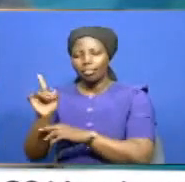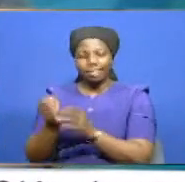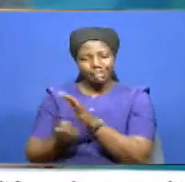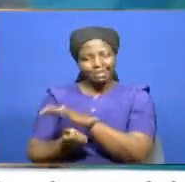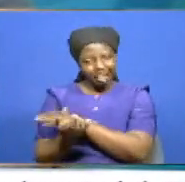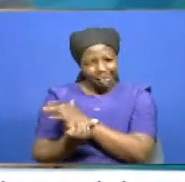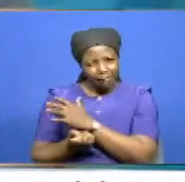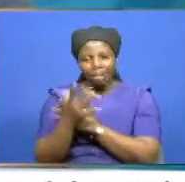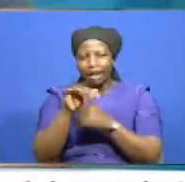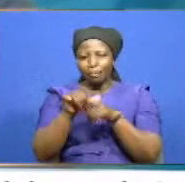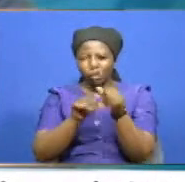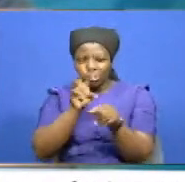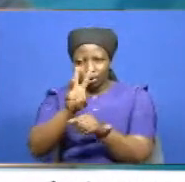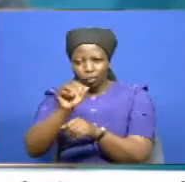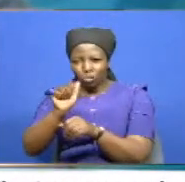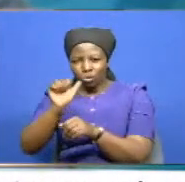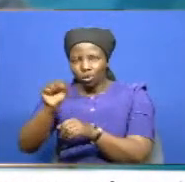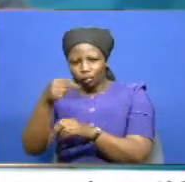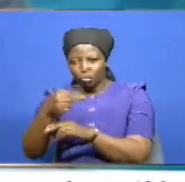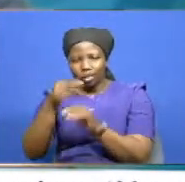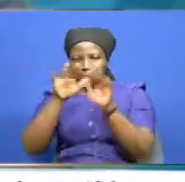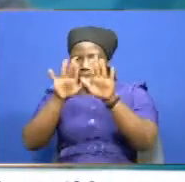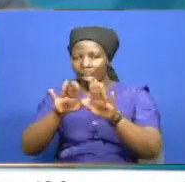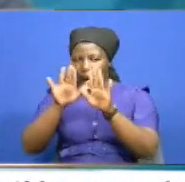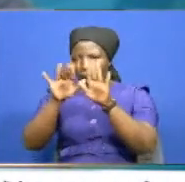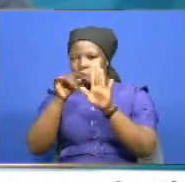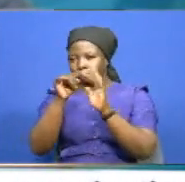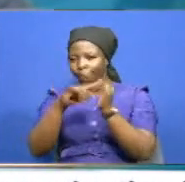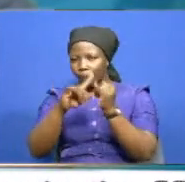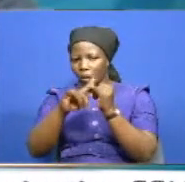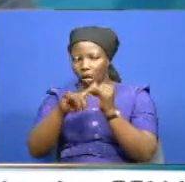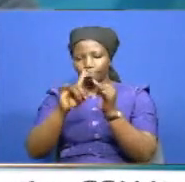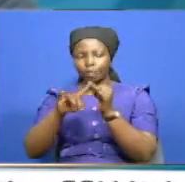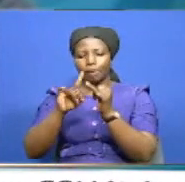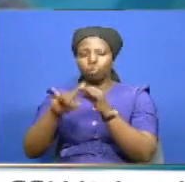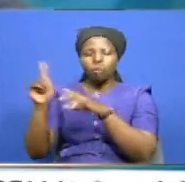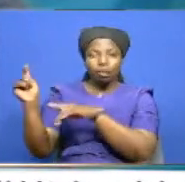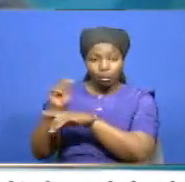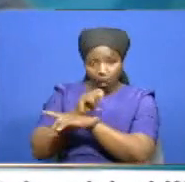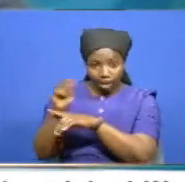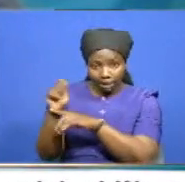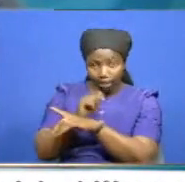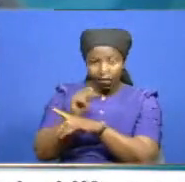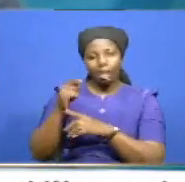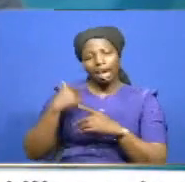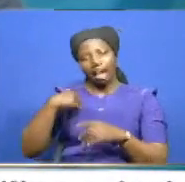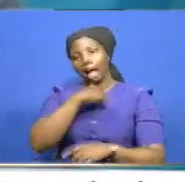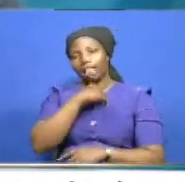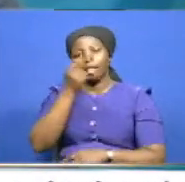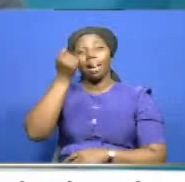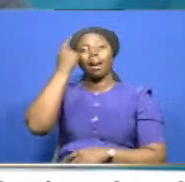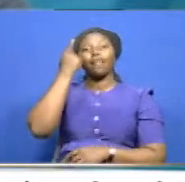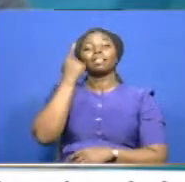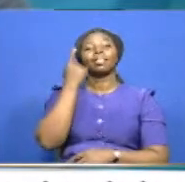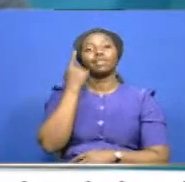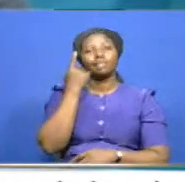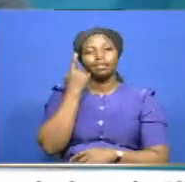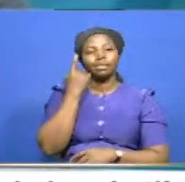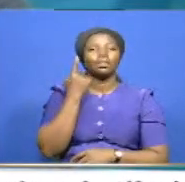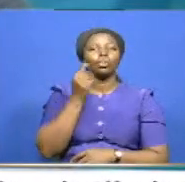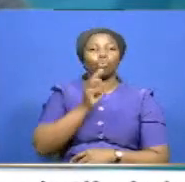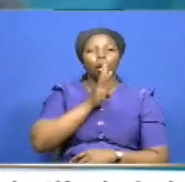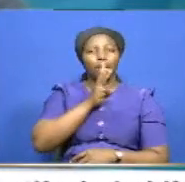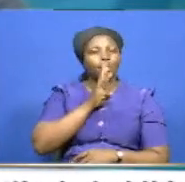maneno ya wash campaign. Hiyo ni moja. Na sasa training tumegundua na muhimu ya